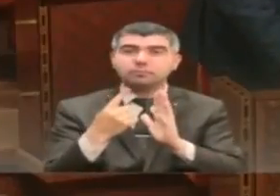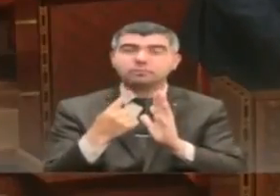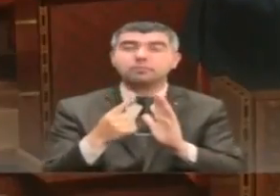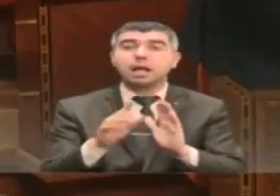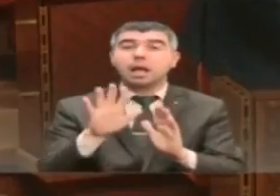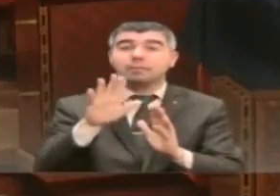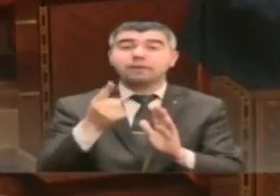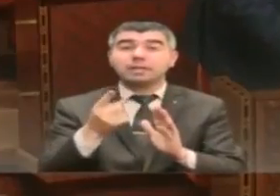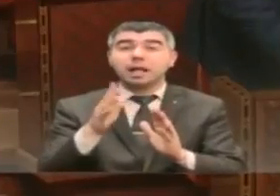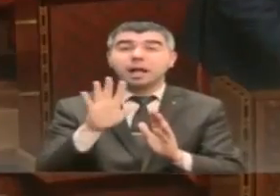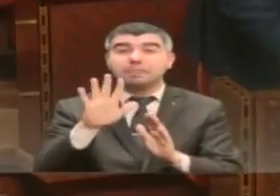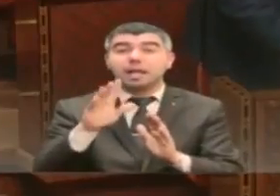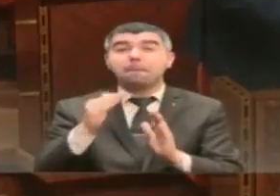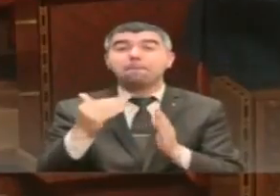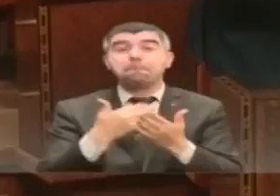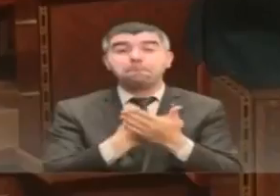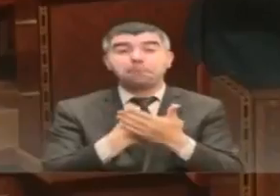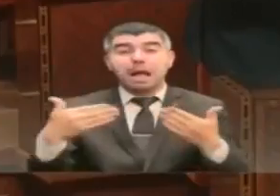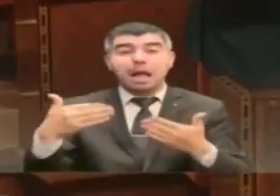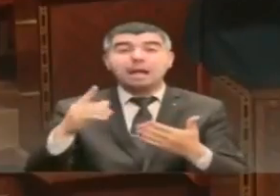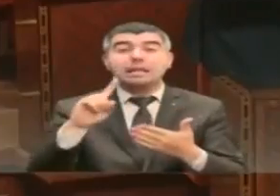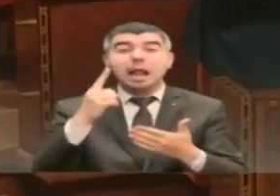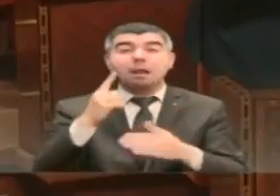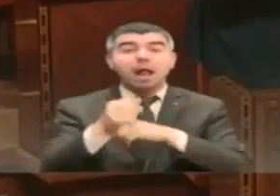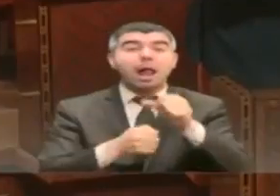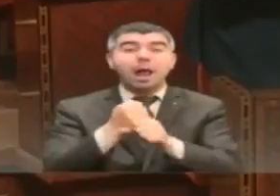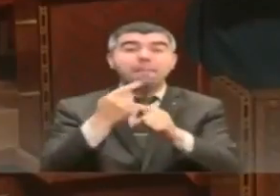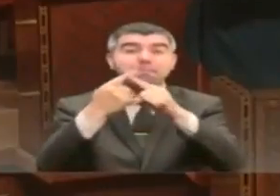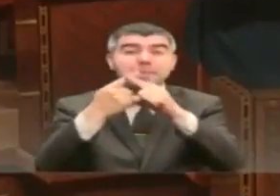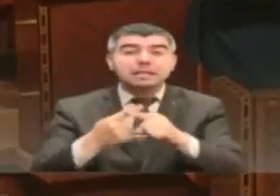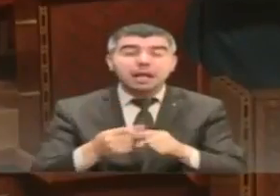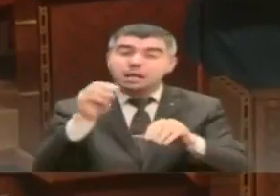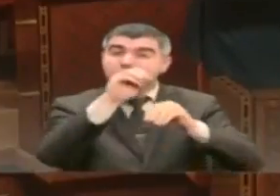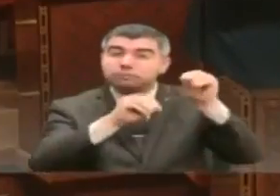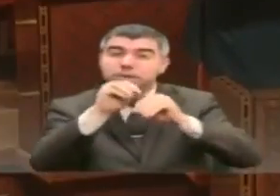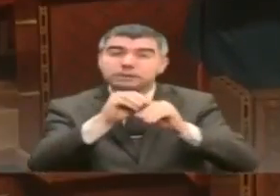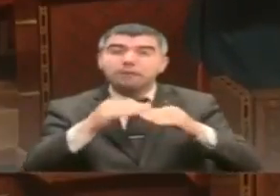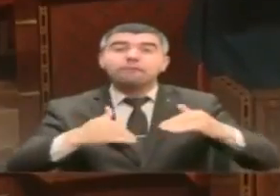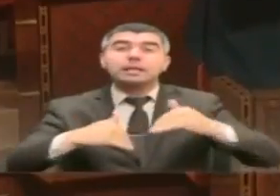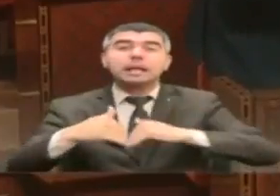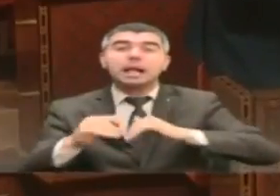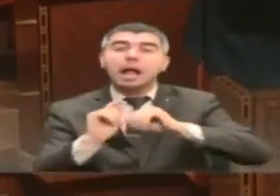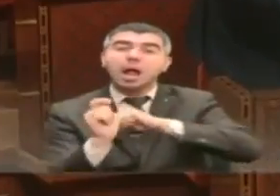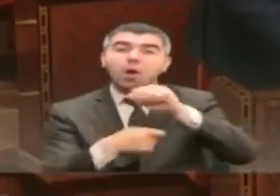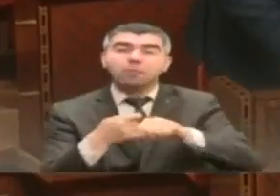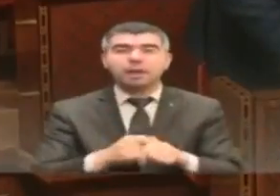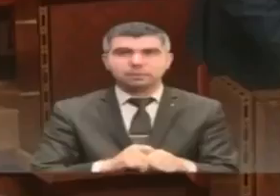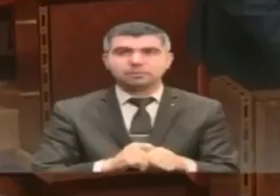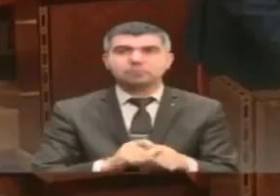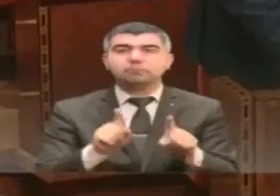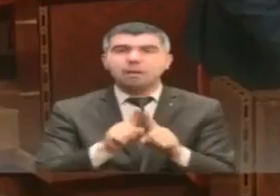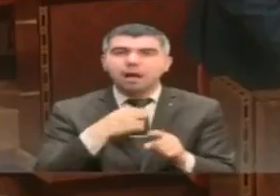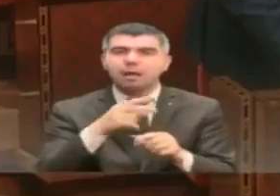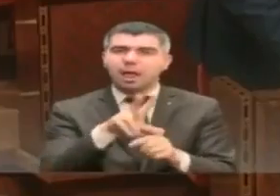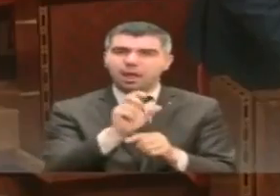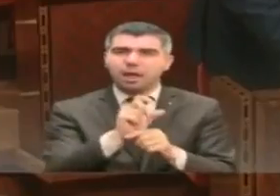ديال الدرهم كقيمة ديالو. وتدل المؤشرات اللي متعلقة باستغلال الشبكة الطرقية أن هناك صحيح عدم ملائمة